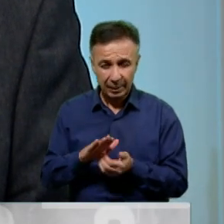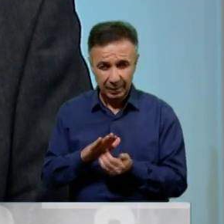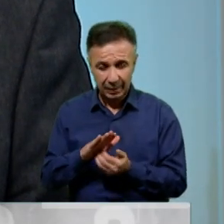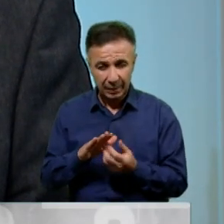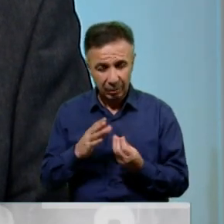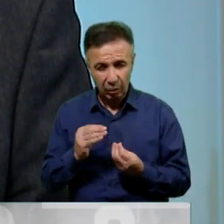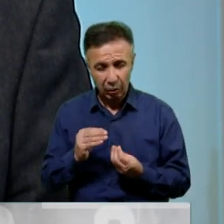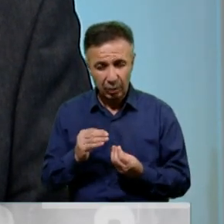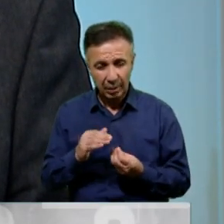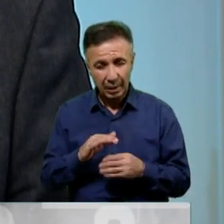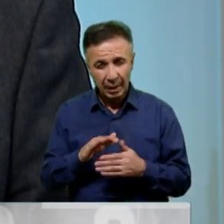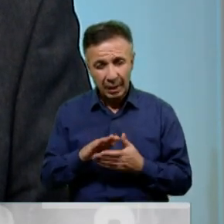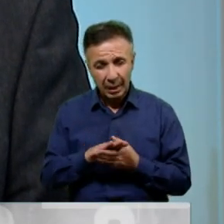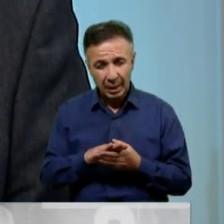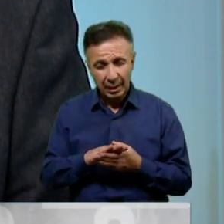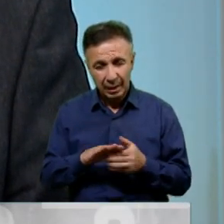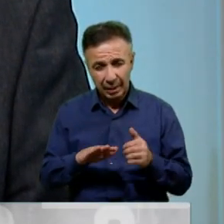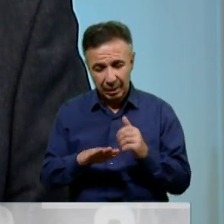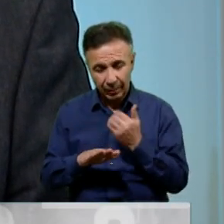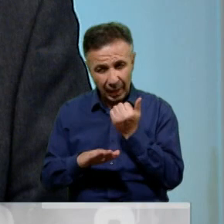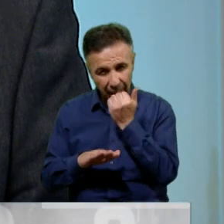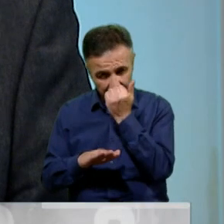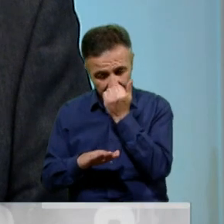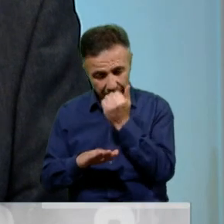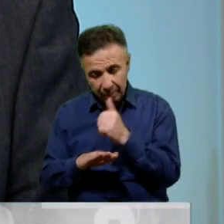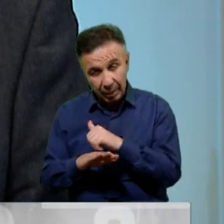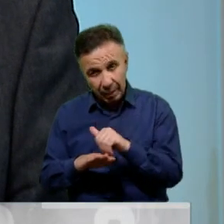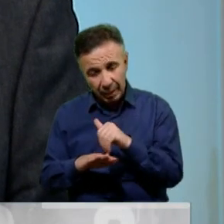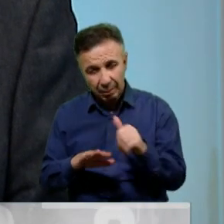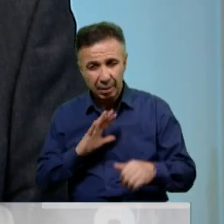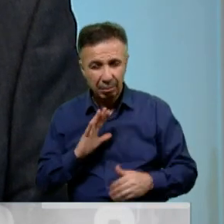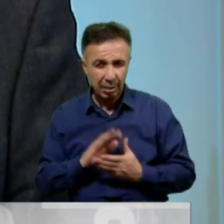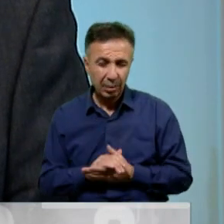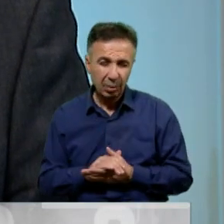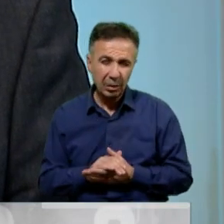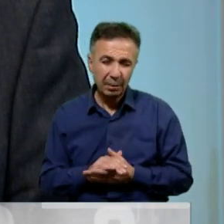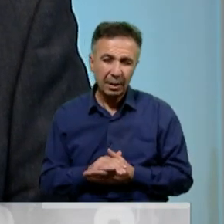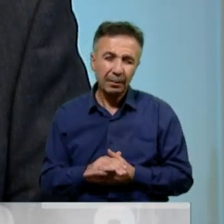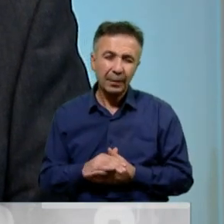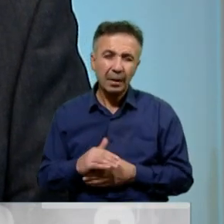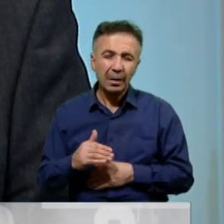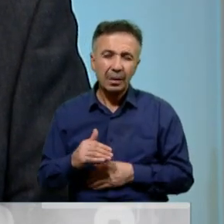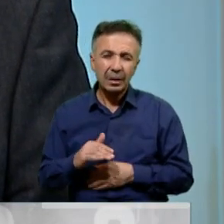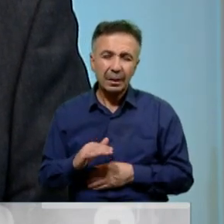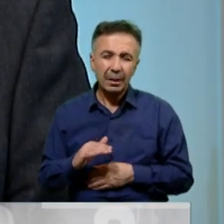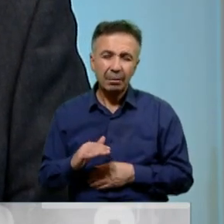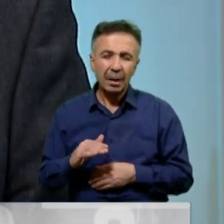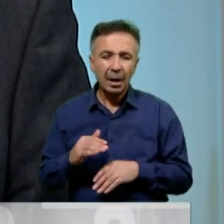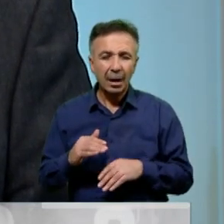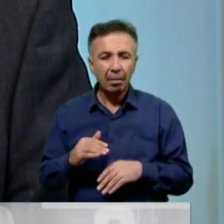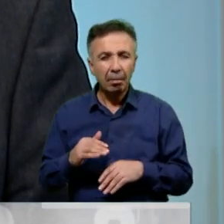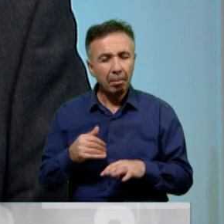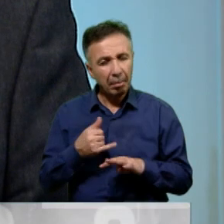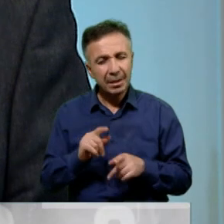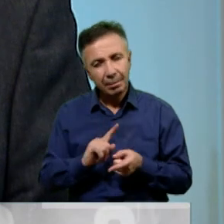elinde çatlak olabilir, kanama vardır. O zaman mezhep farkı söz konusu olabilir. Öyle bir